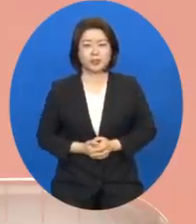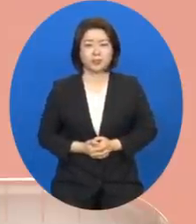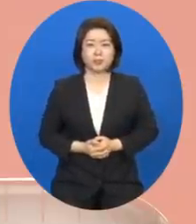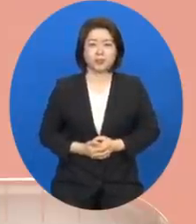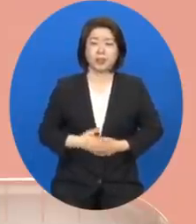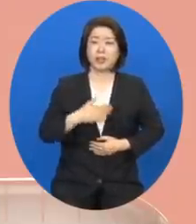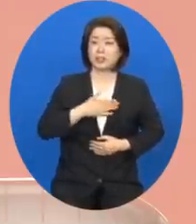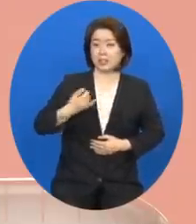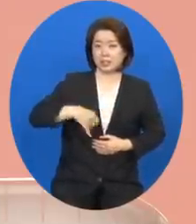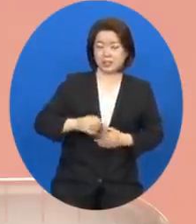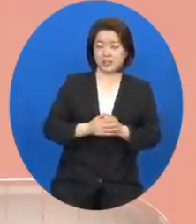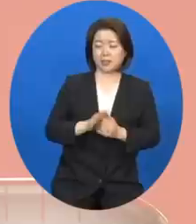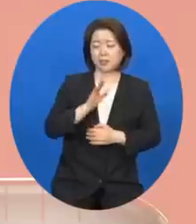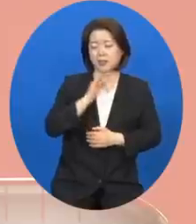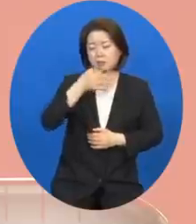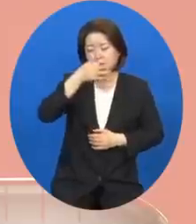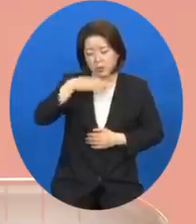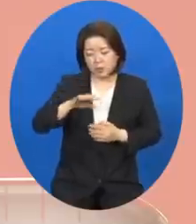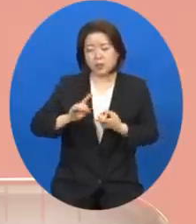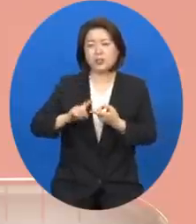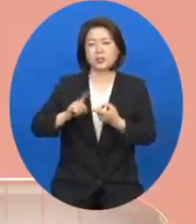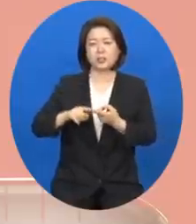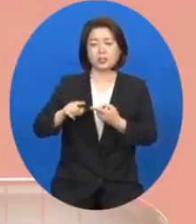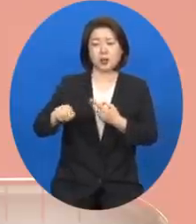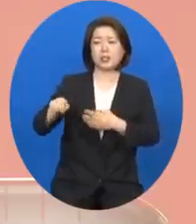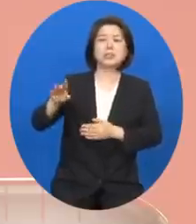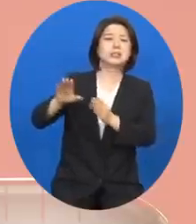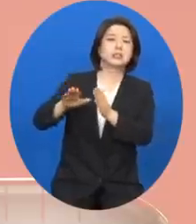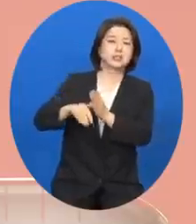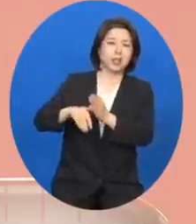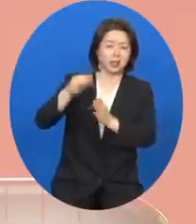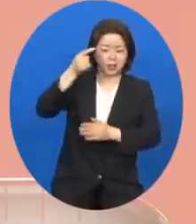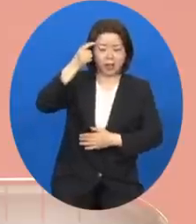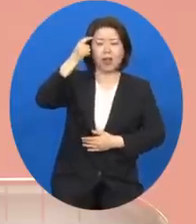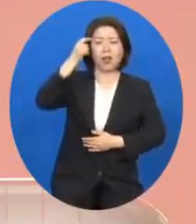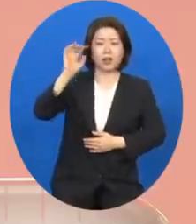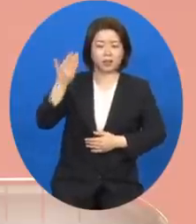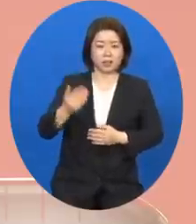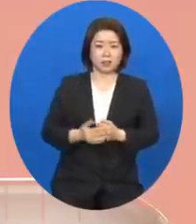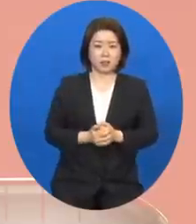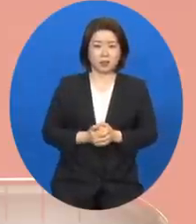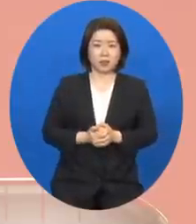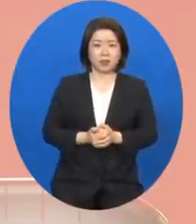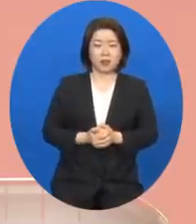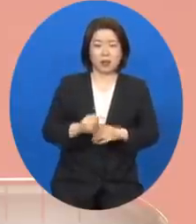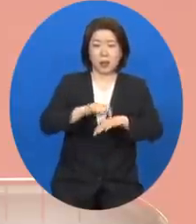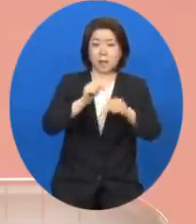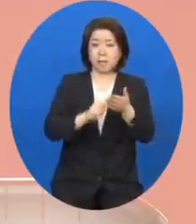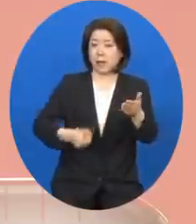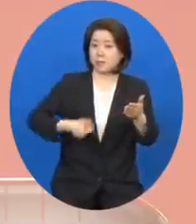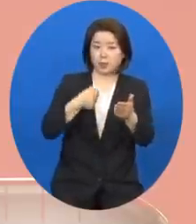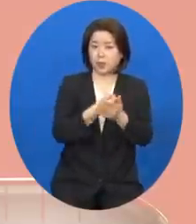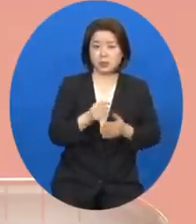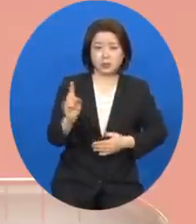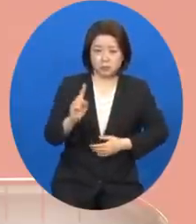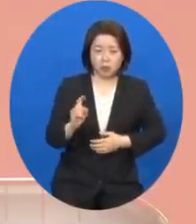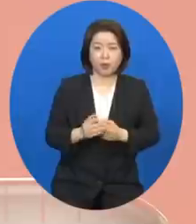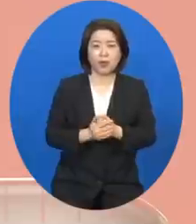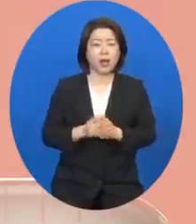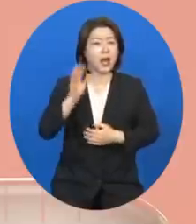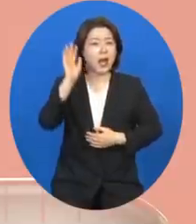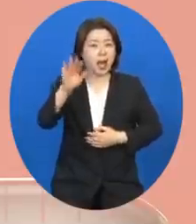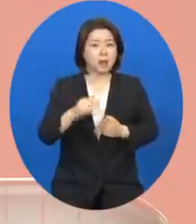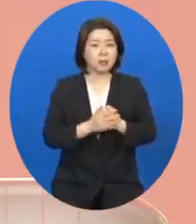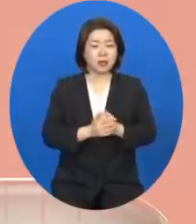저희 딸이 얼마나 힘들었는지를 그제서야 깨닫게 되고, 그리고 마음에 결심하기를 이제는